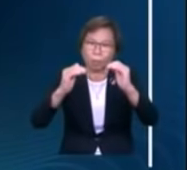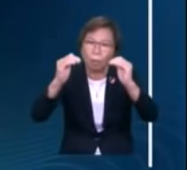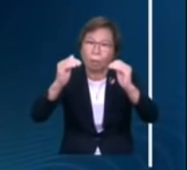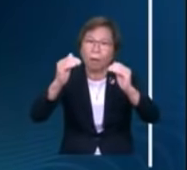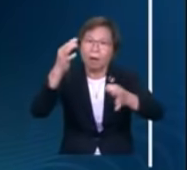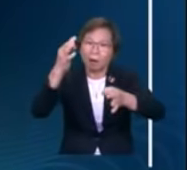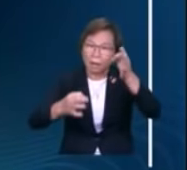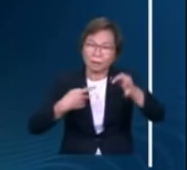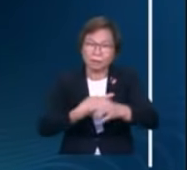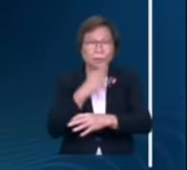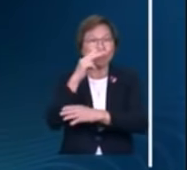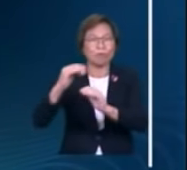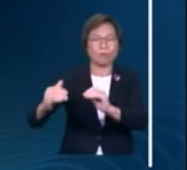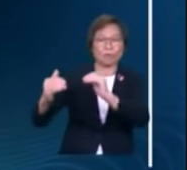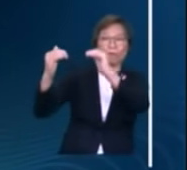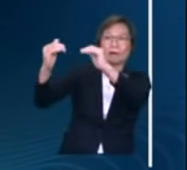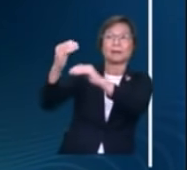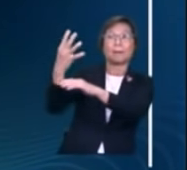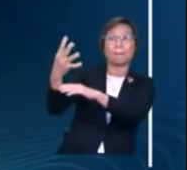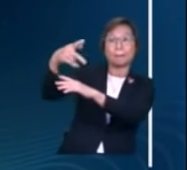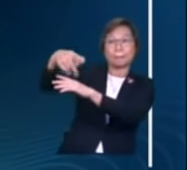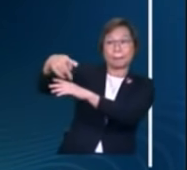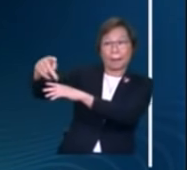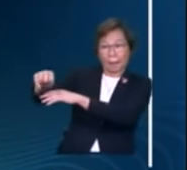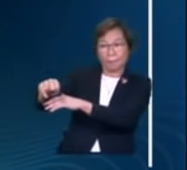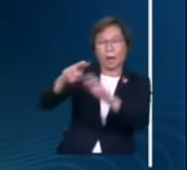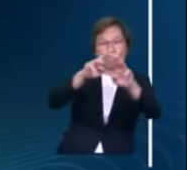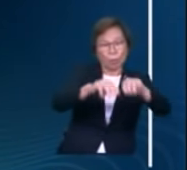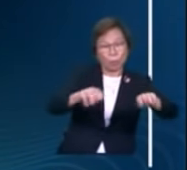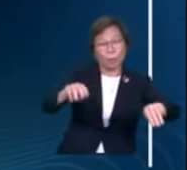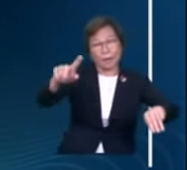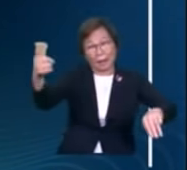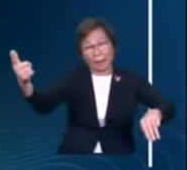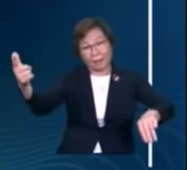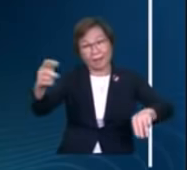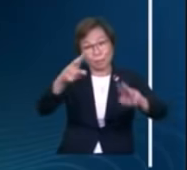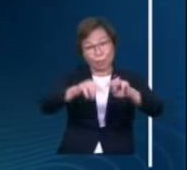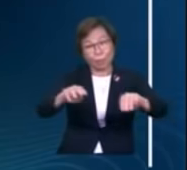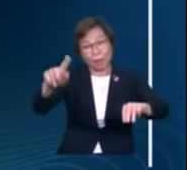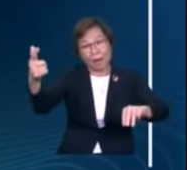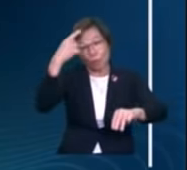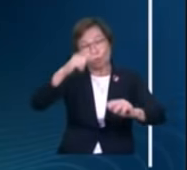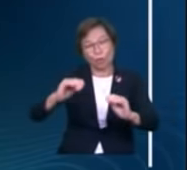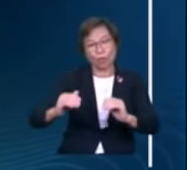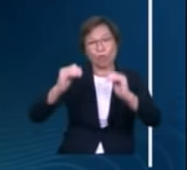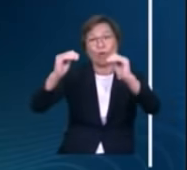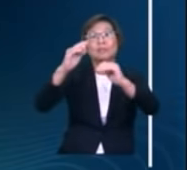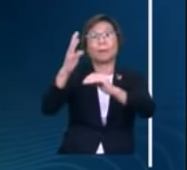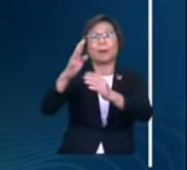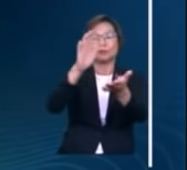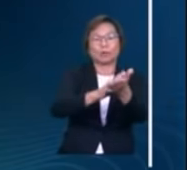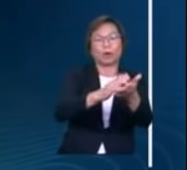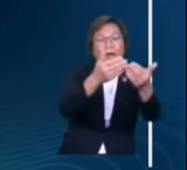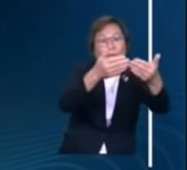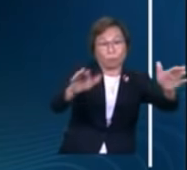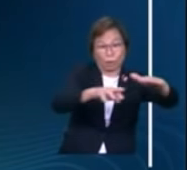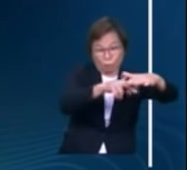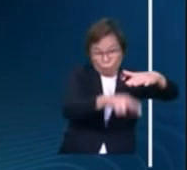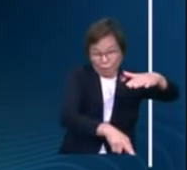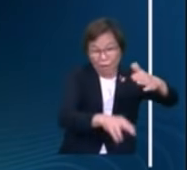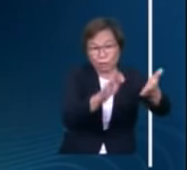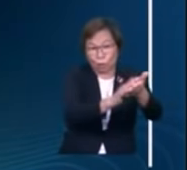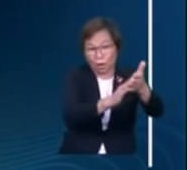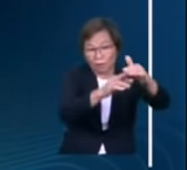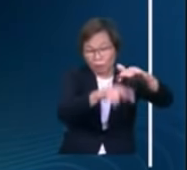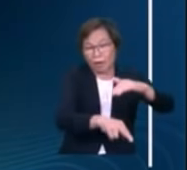kalau kita lihat dalam fase 4 murid-murid lain untuk pasta 4 pembukaan sekolah rendah